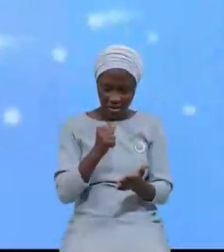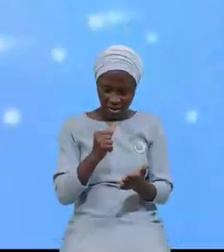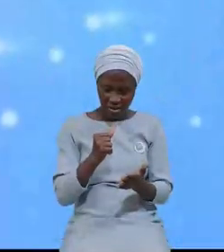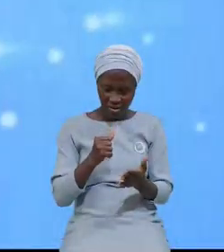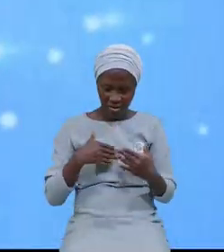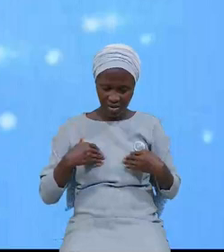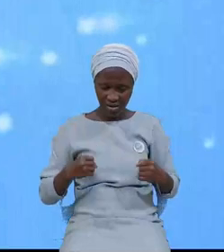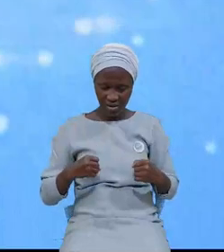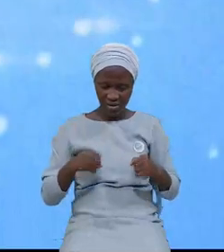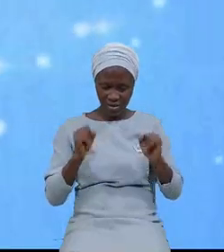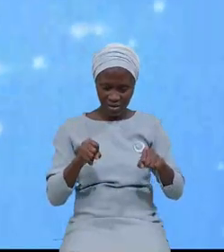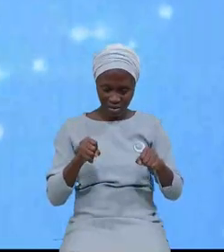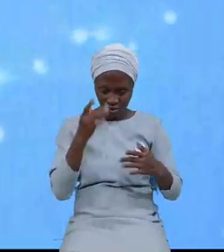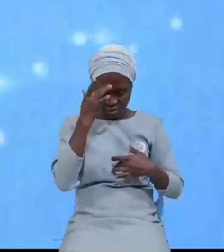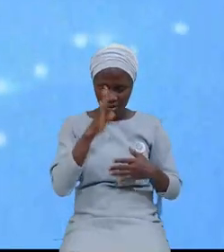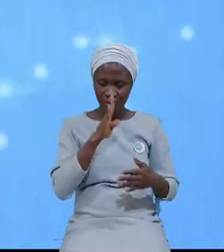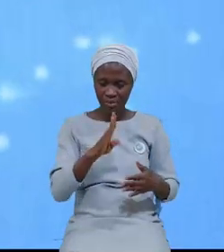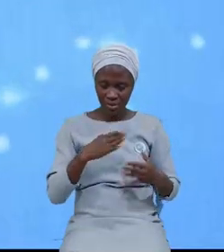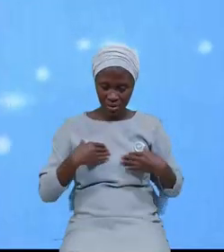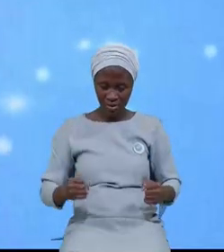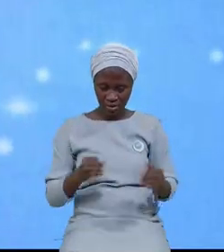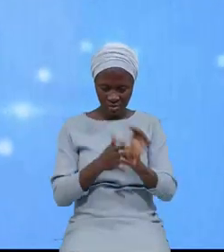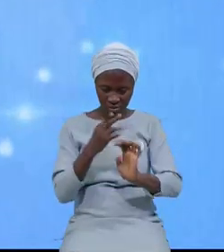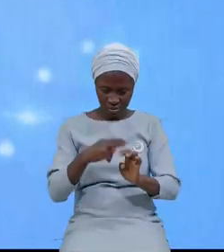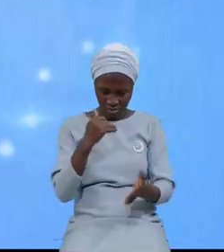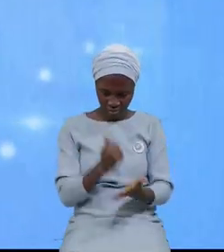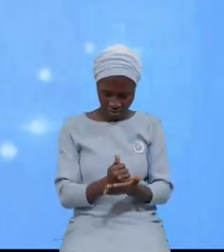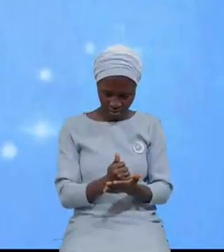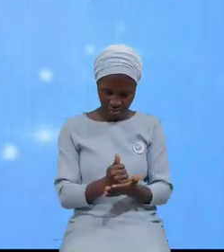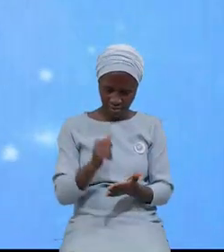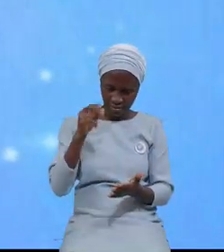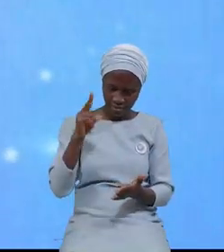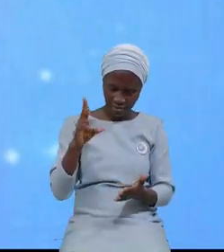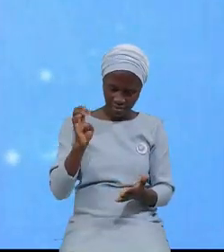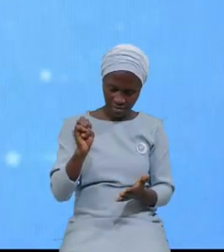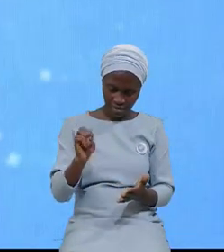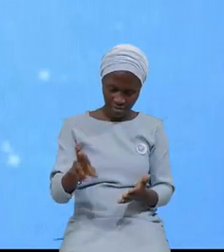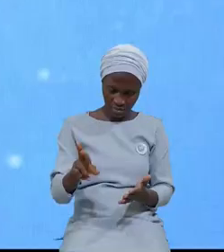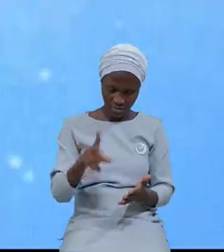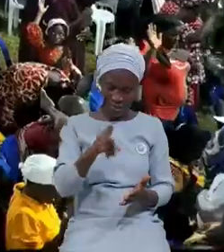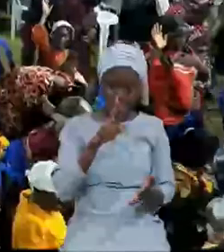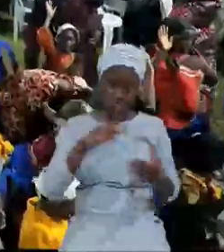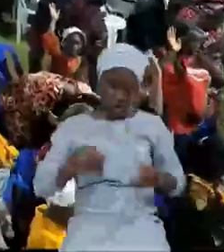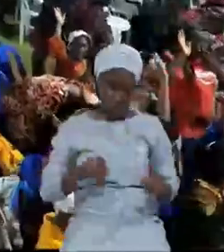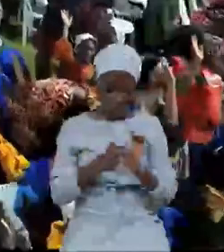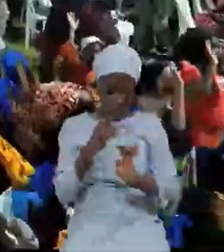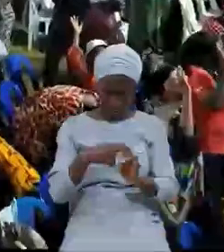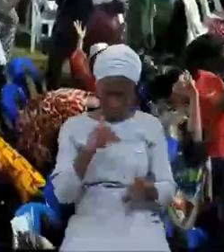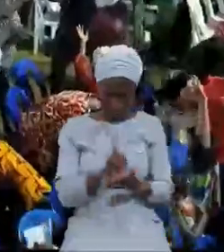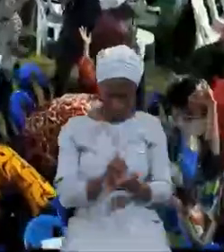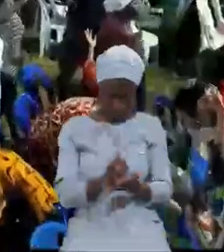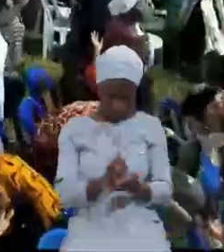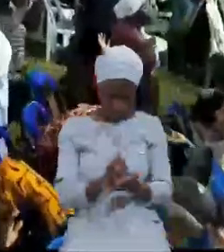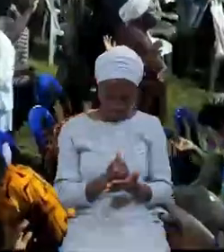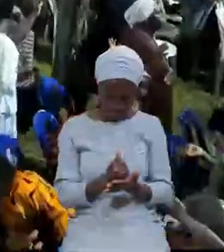maladies incurables soyez guéris au nom de Jésus ulcer tu es guéri au nom